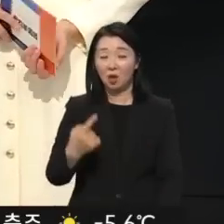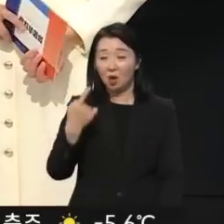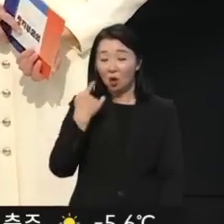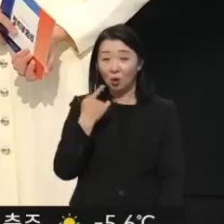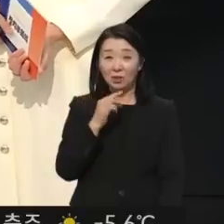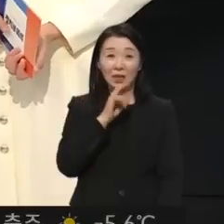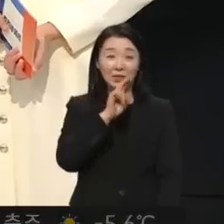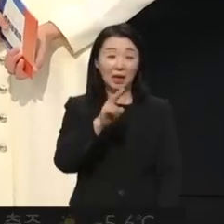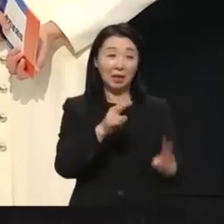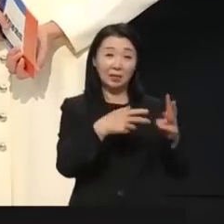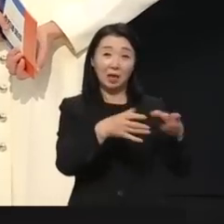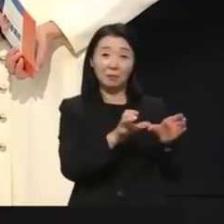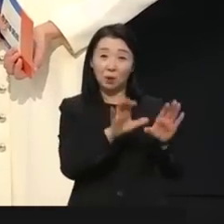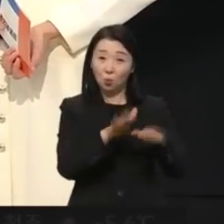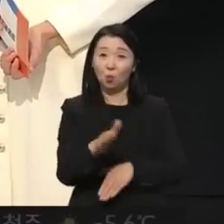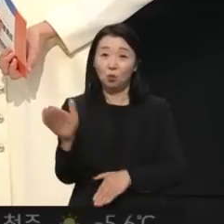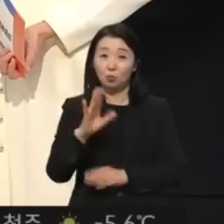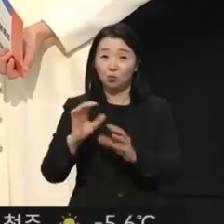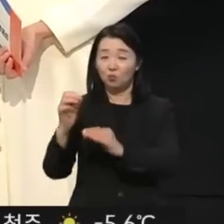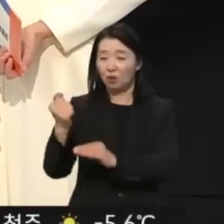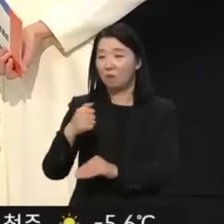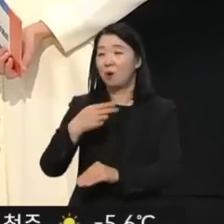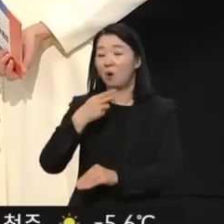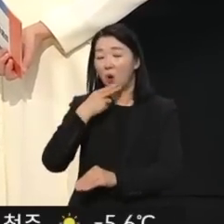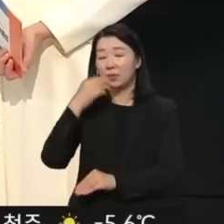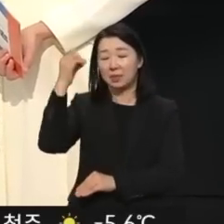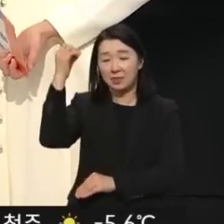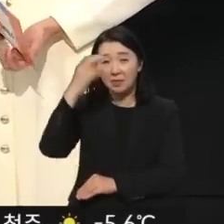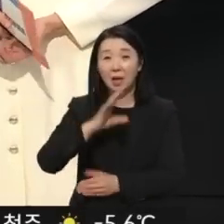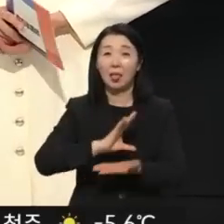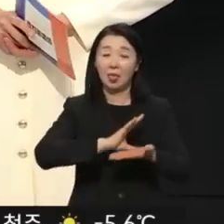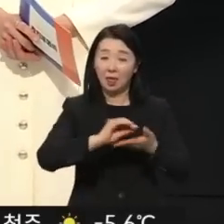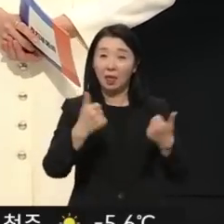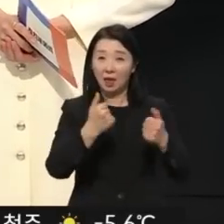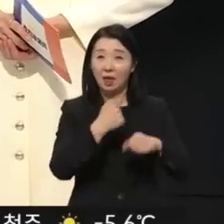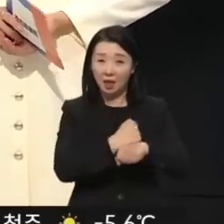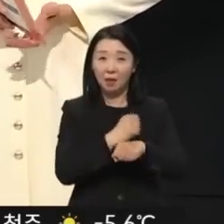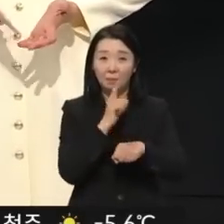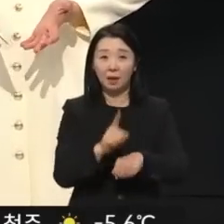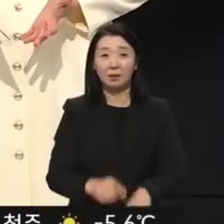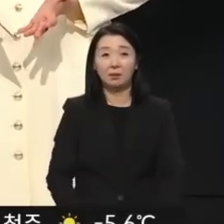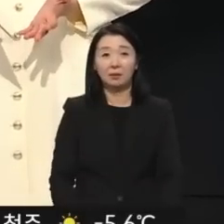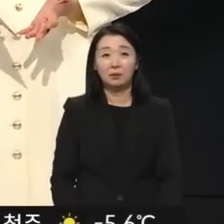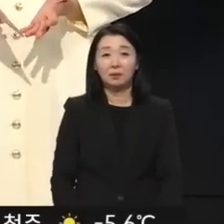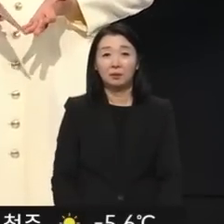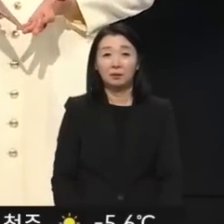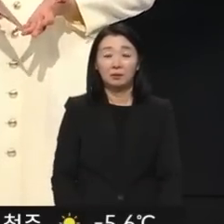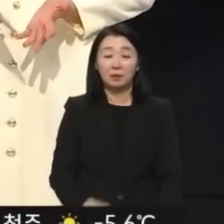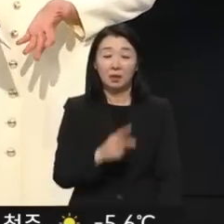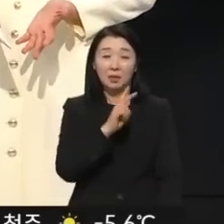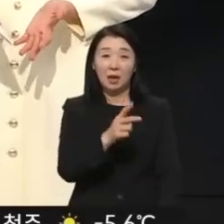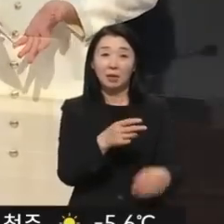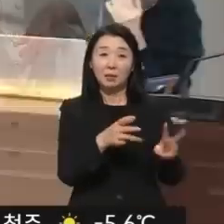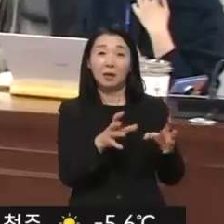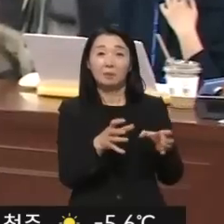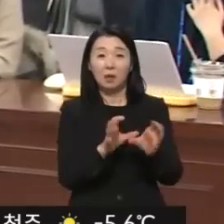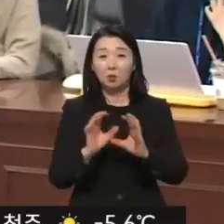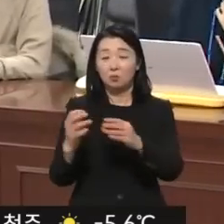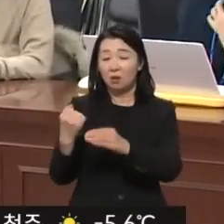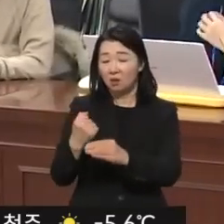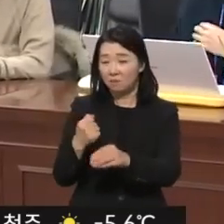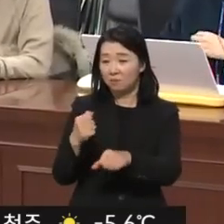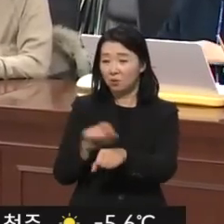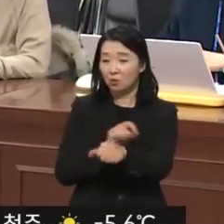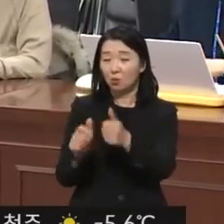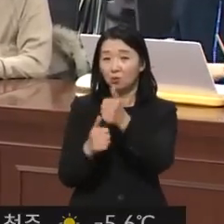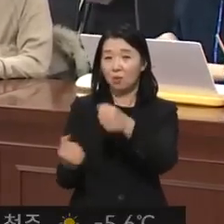야3당이 오늘부터는 국민의힘 없이도 출발한다고 하지 않았었나요? 네, 어제 야3당은 국민의힘 특조위원들이 복귀하지